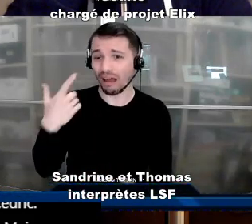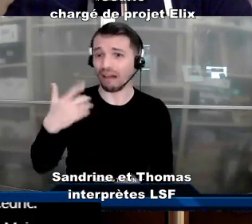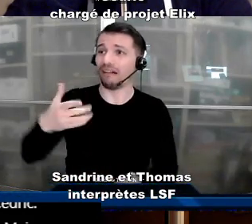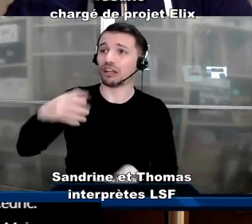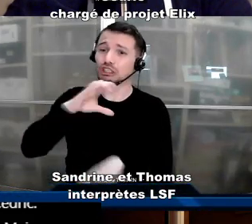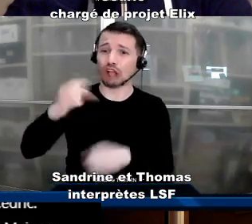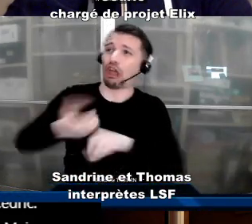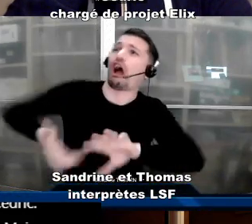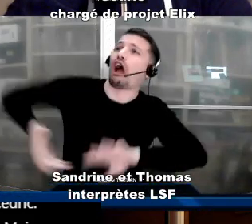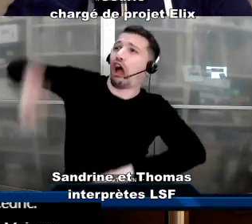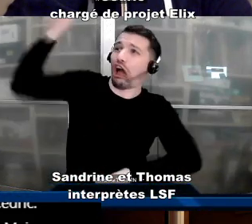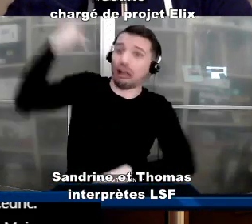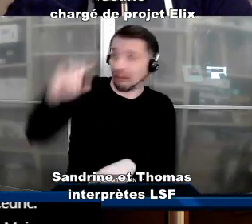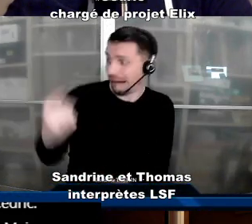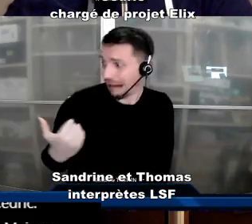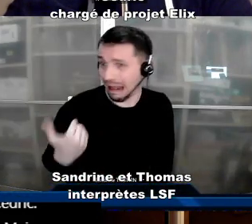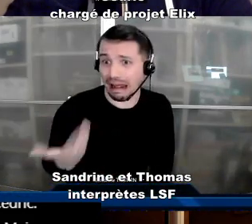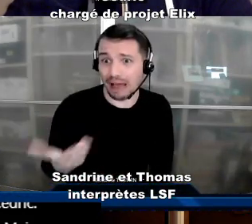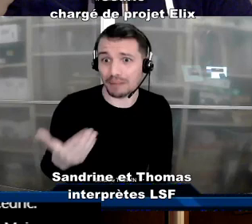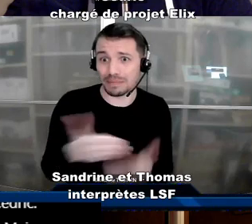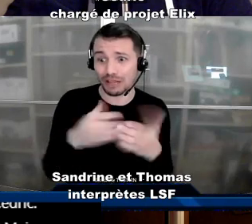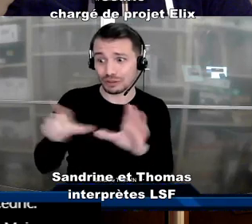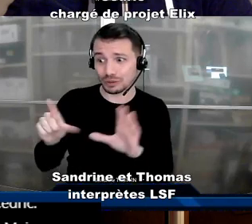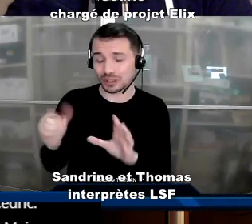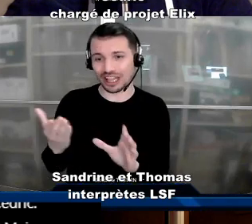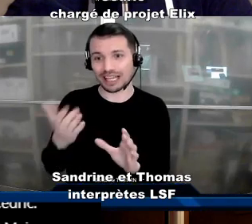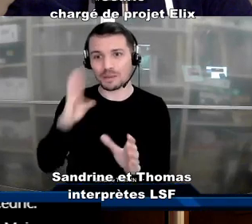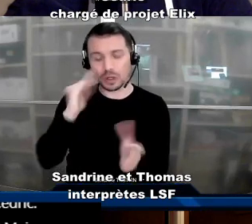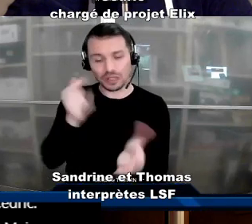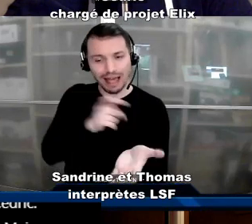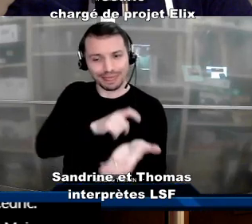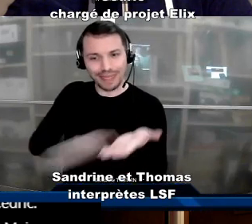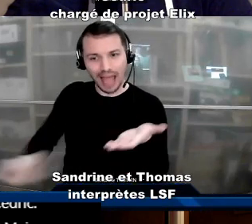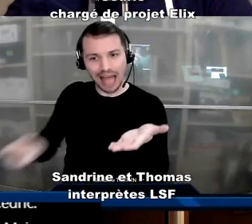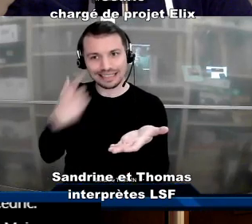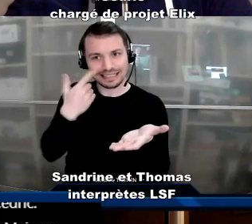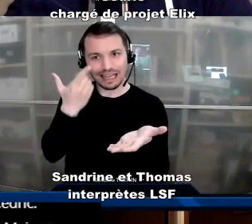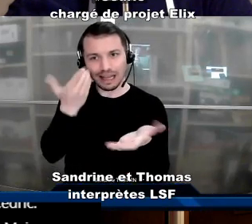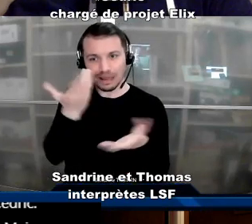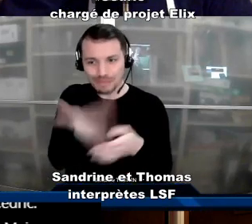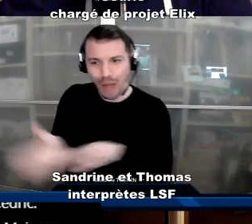Donc c'était effectivement garder une trace de cette histoire